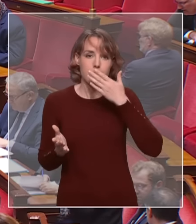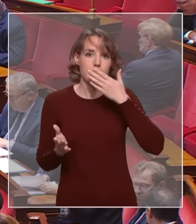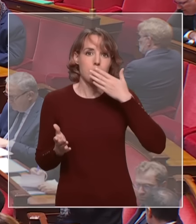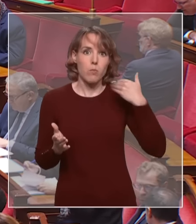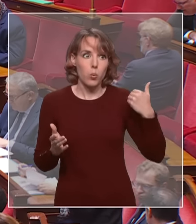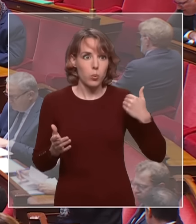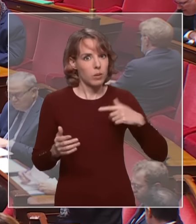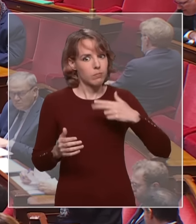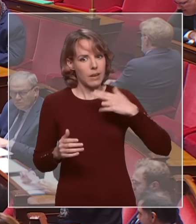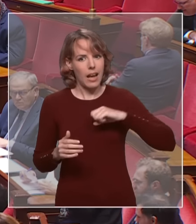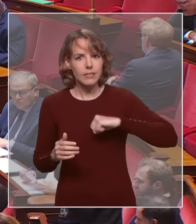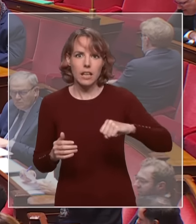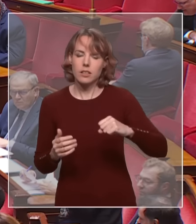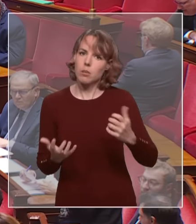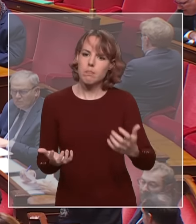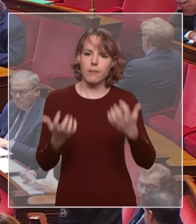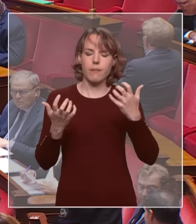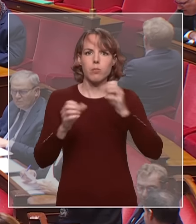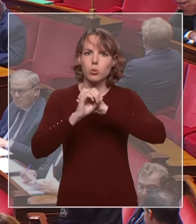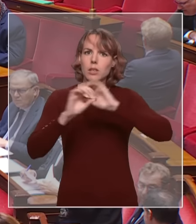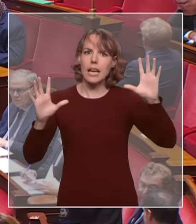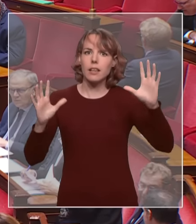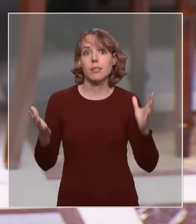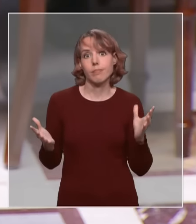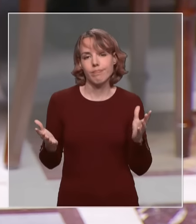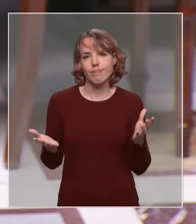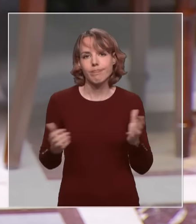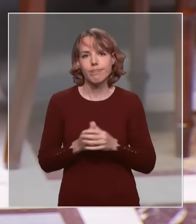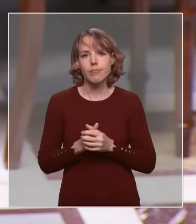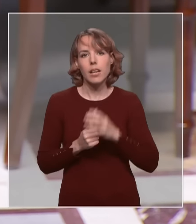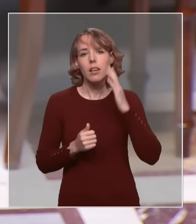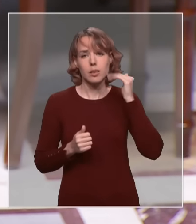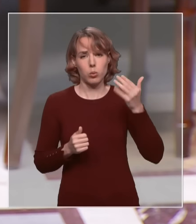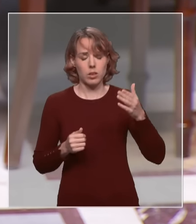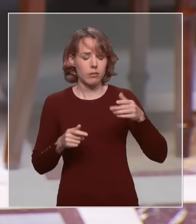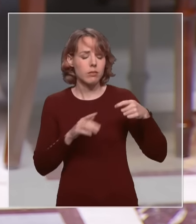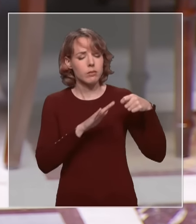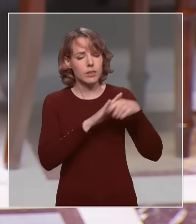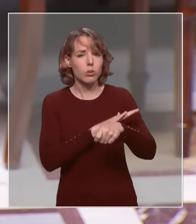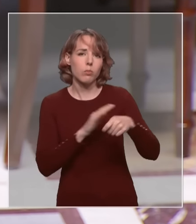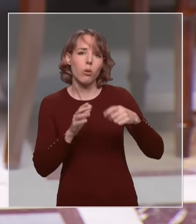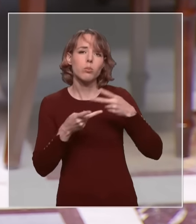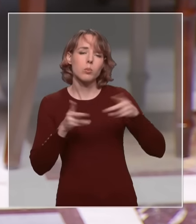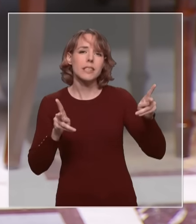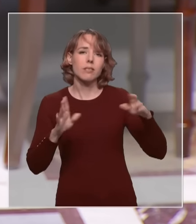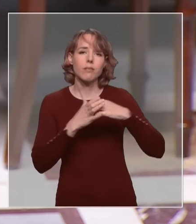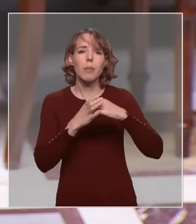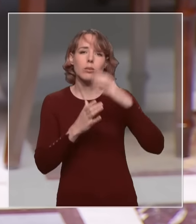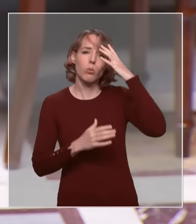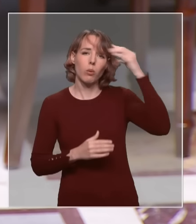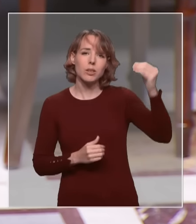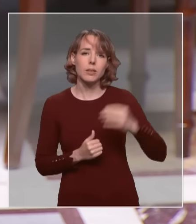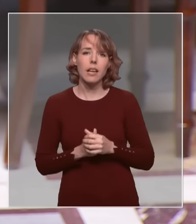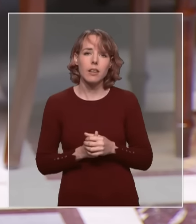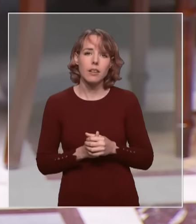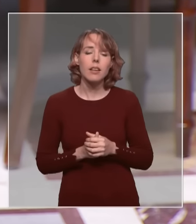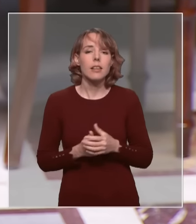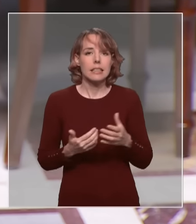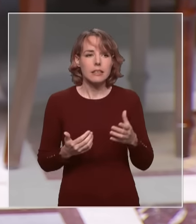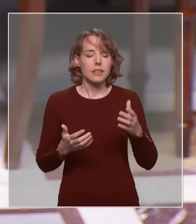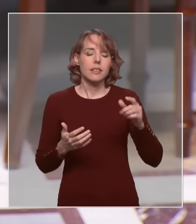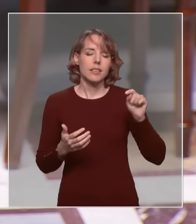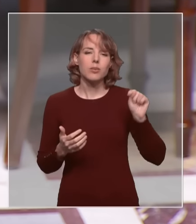plus efficace en termes de lisibilité. Et je pense que les financements publics de la formation professionnelle de tout type de dispositif